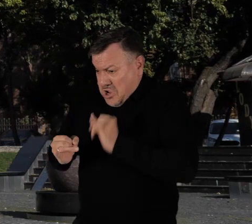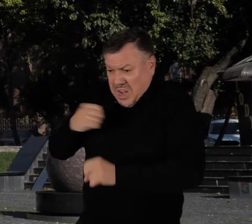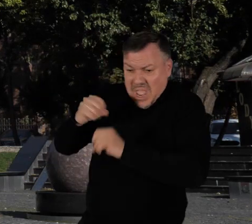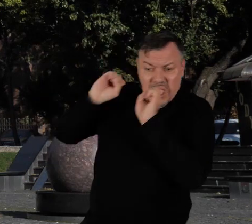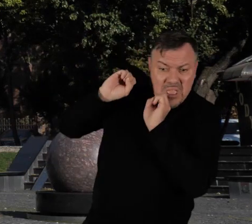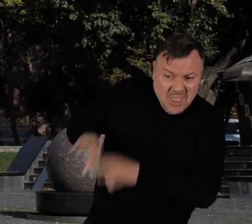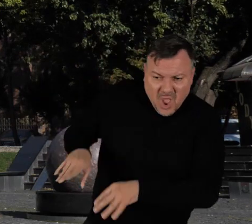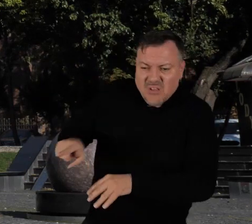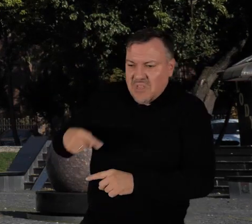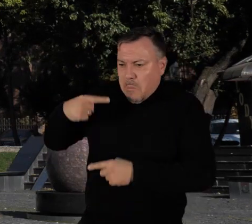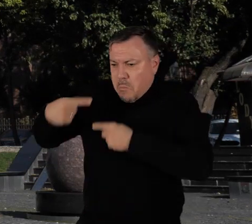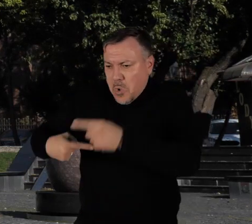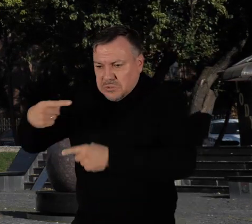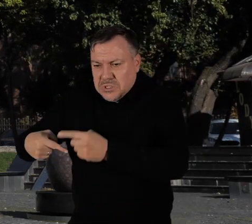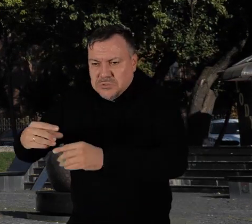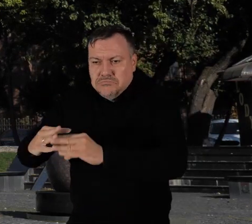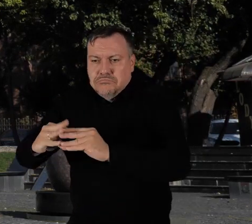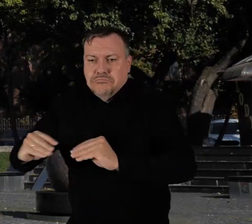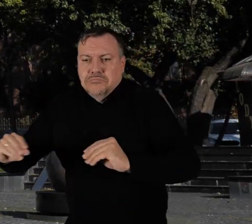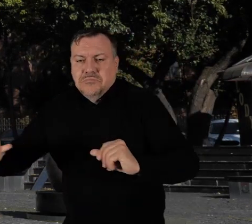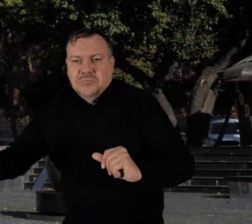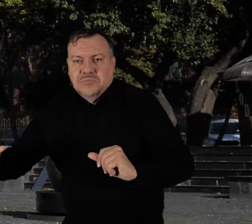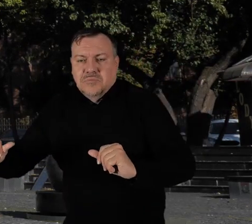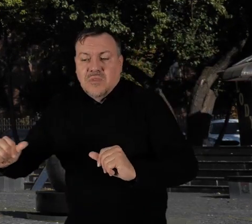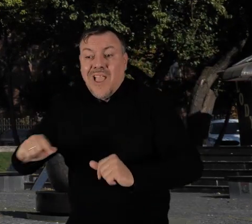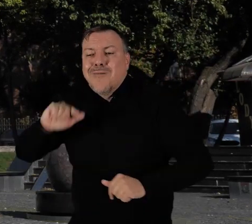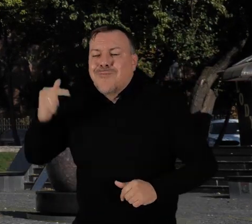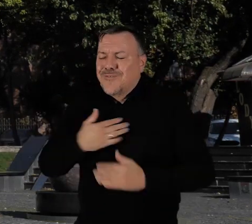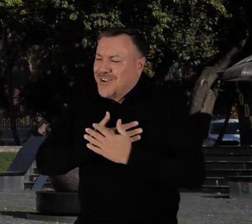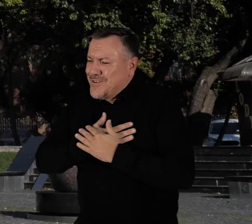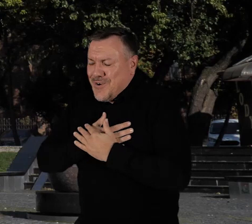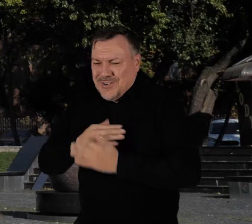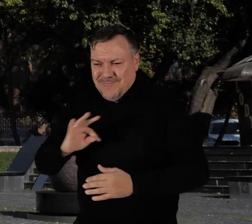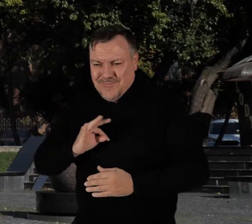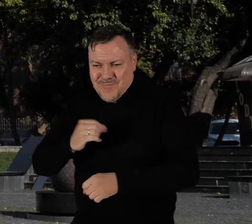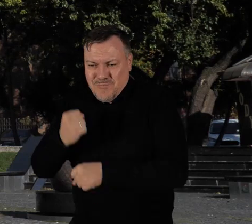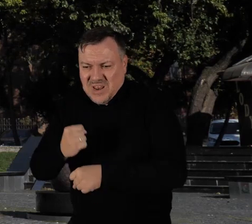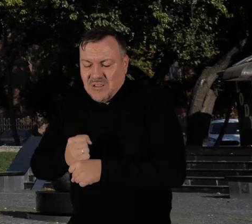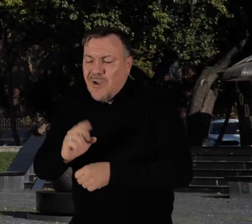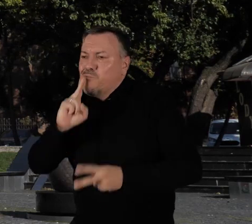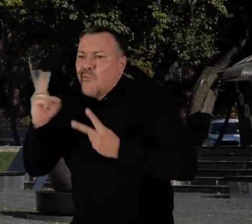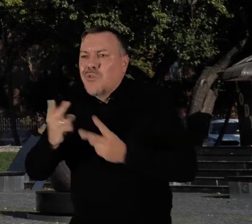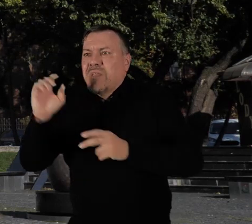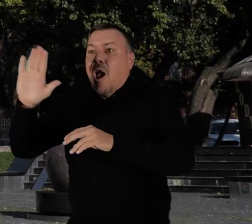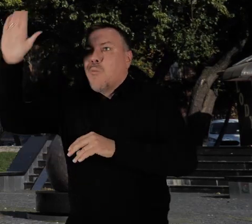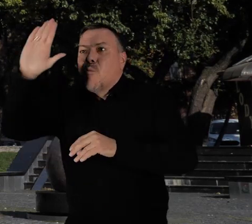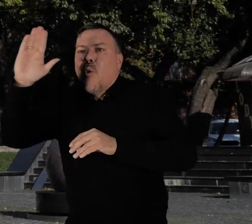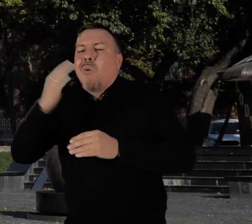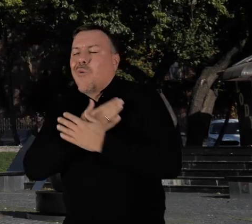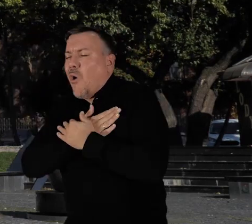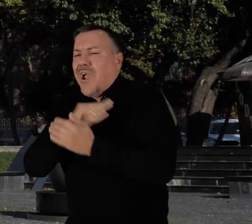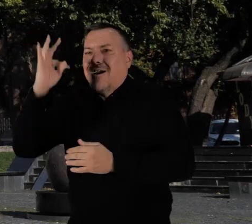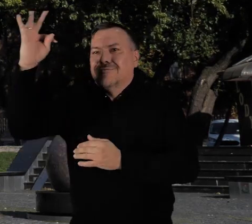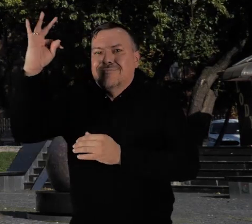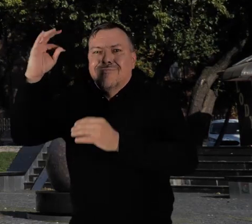ją porzucił, jako proces przestałaby istnieć. Powinienem kochać swoją pracę, jak Bóg kocha swoje